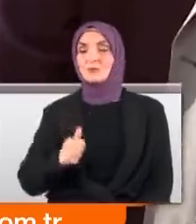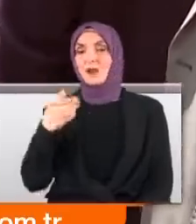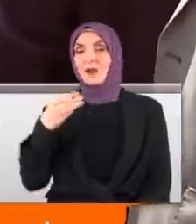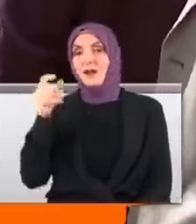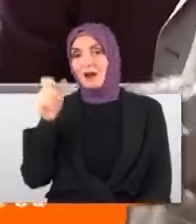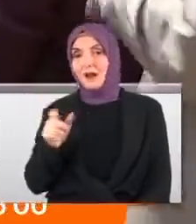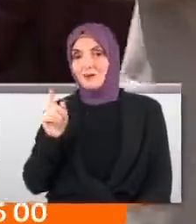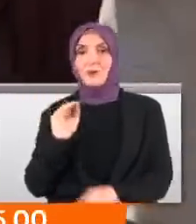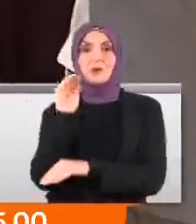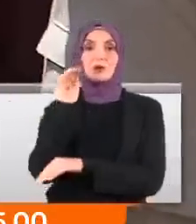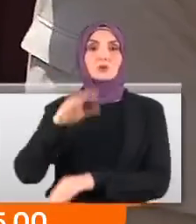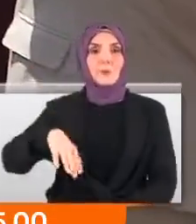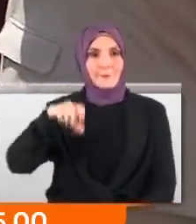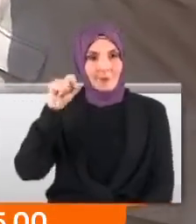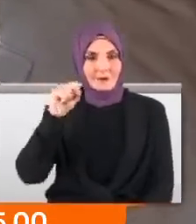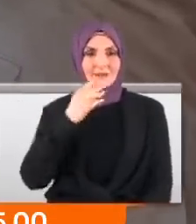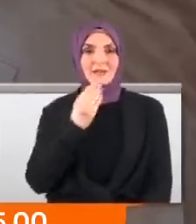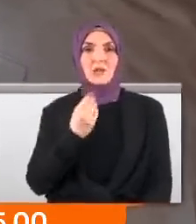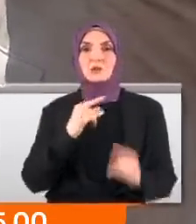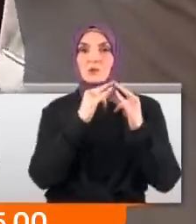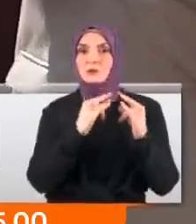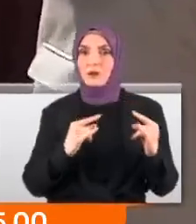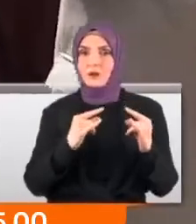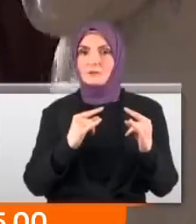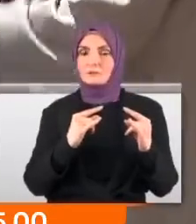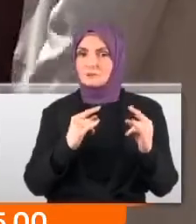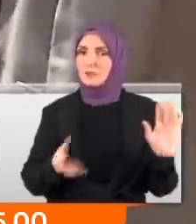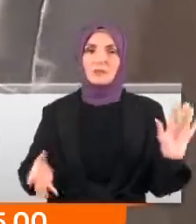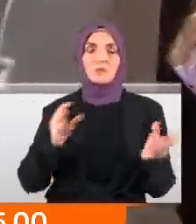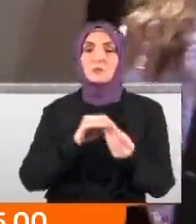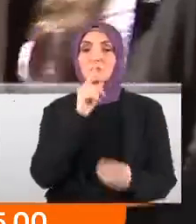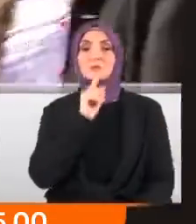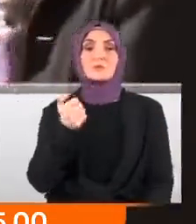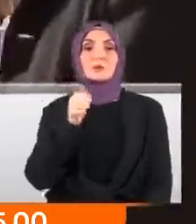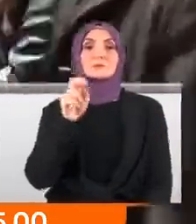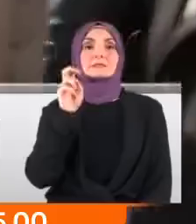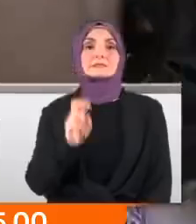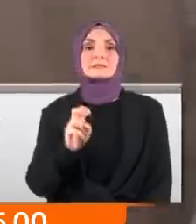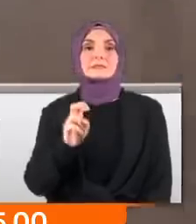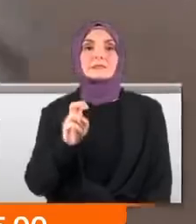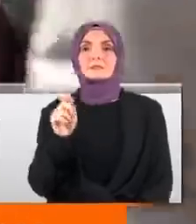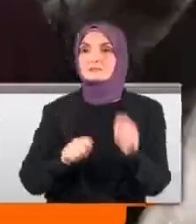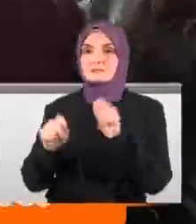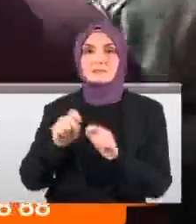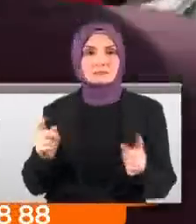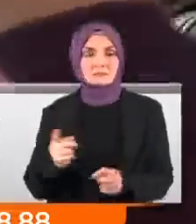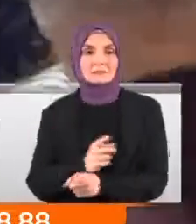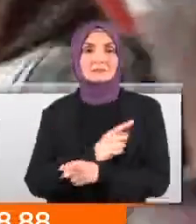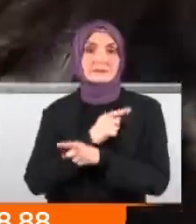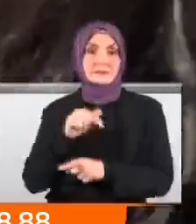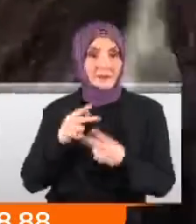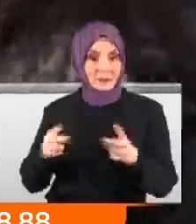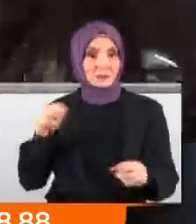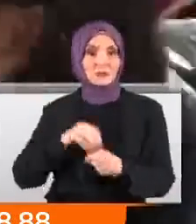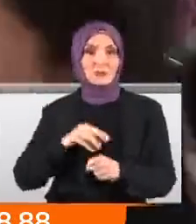merkezinden gençlik kampına kadar toplamda 168 eserin açılışı için Pendik'te olacak ve dakikalar öncesinden kalabalık